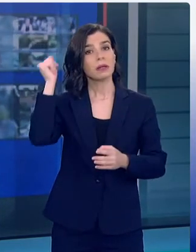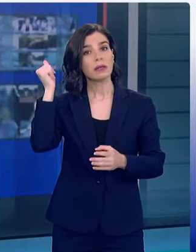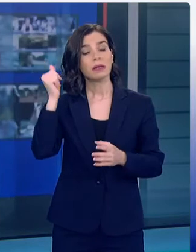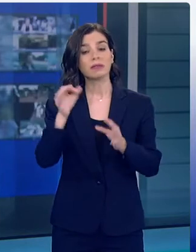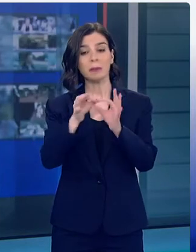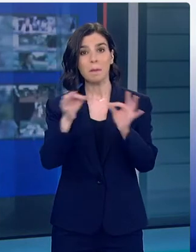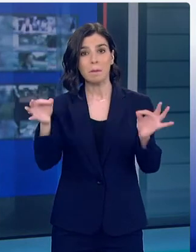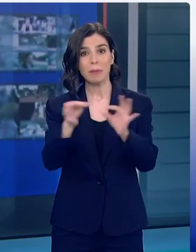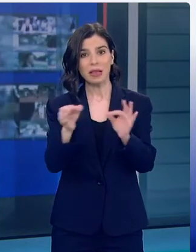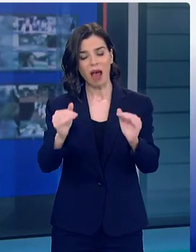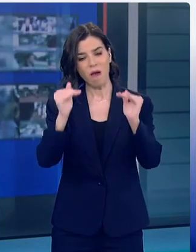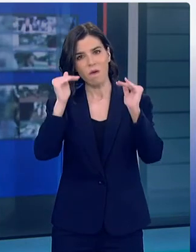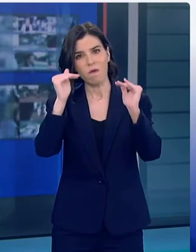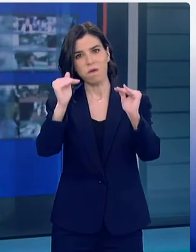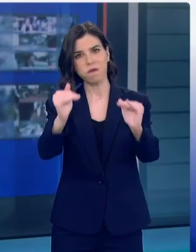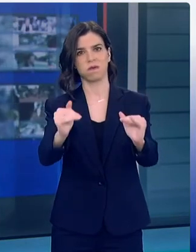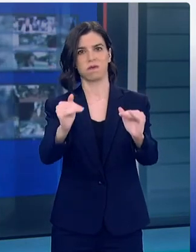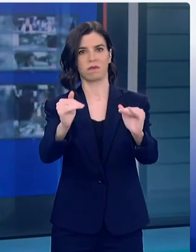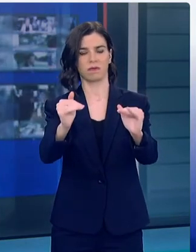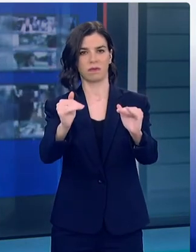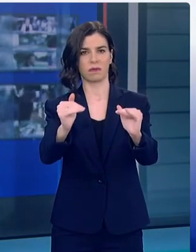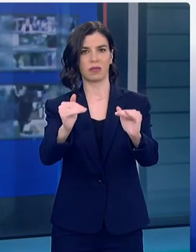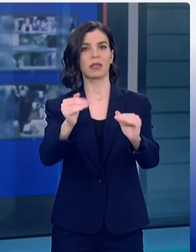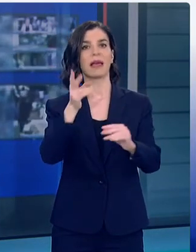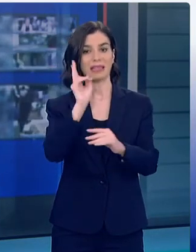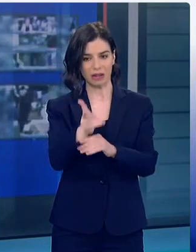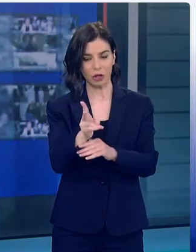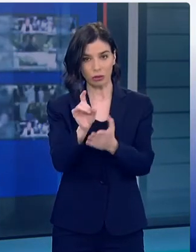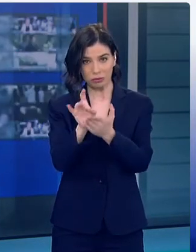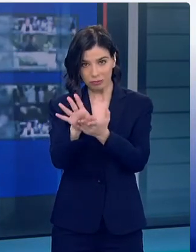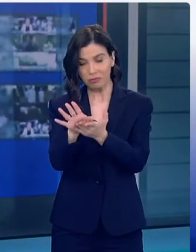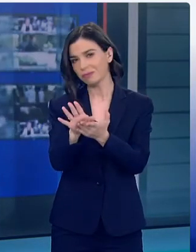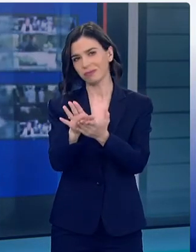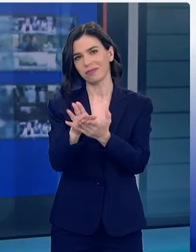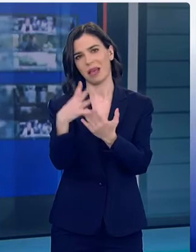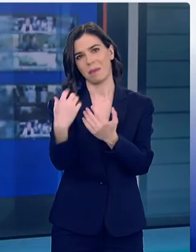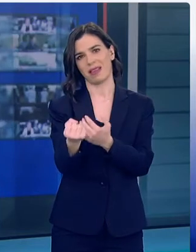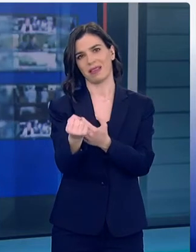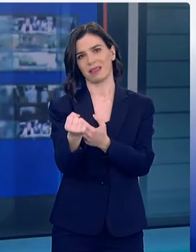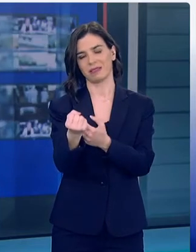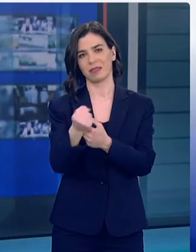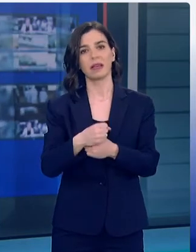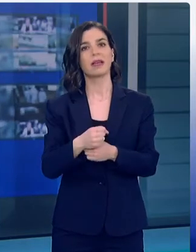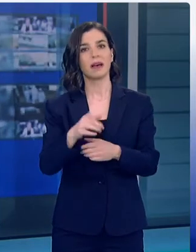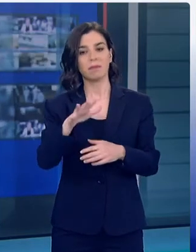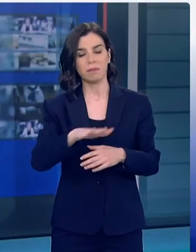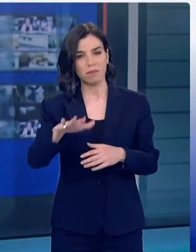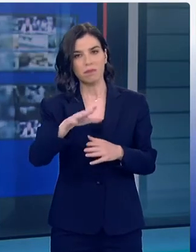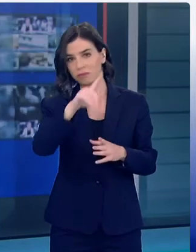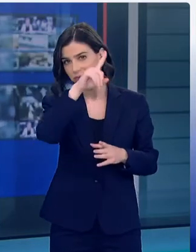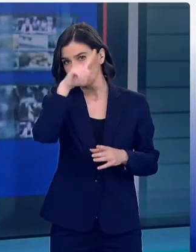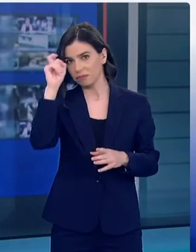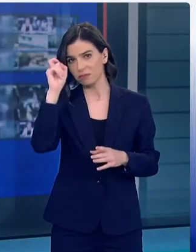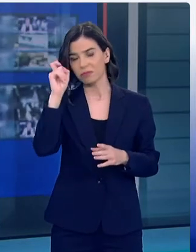τα περιοριστικά μέτρα εξακολουθούν να ισχύουν στο ακέραιο και ότι ο κίνδυνος δεν έχει παρέλθει οριστικά. Η κατάσταση παραμένει κρίσιμη και